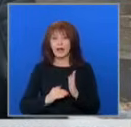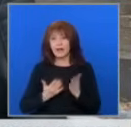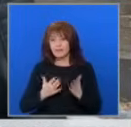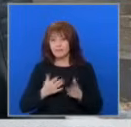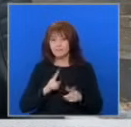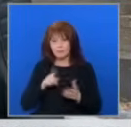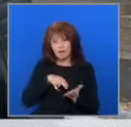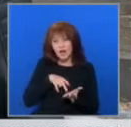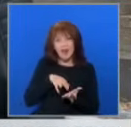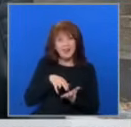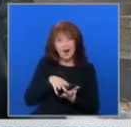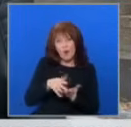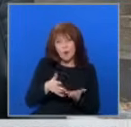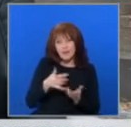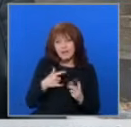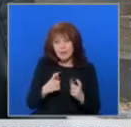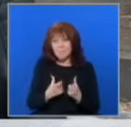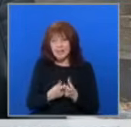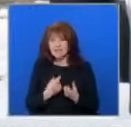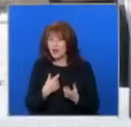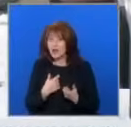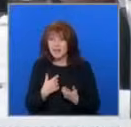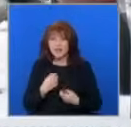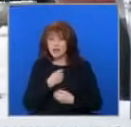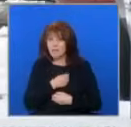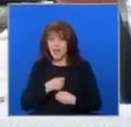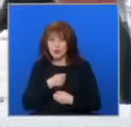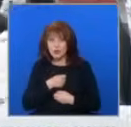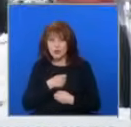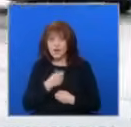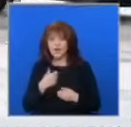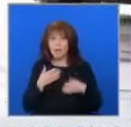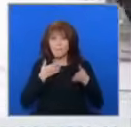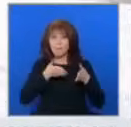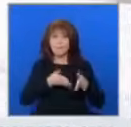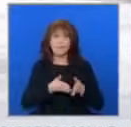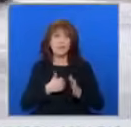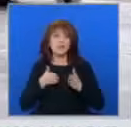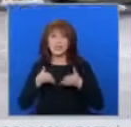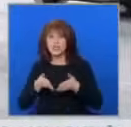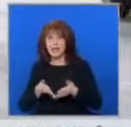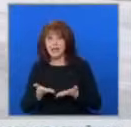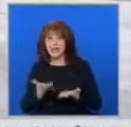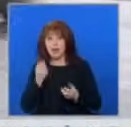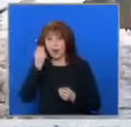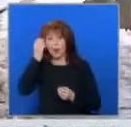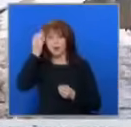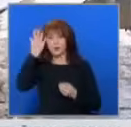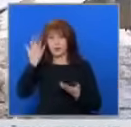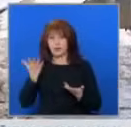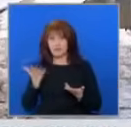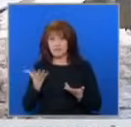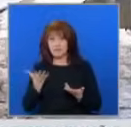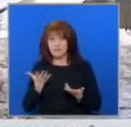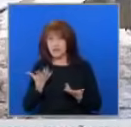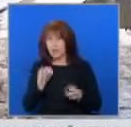способности в семейството, ще ми бъде трудно за посещение на културни мероприятия,